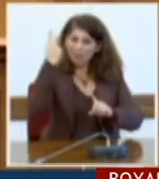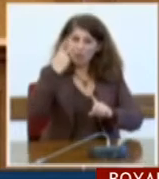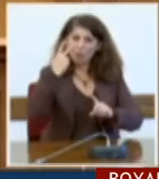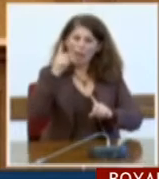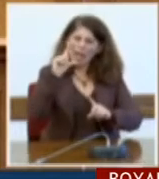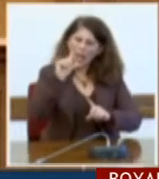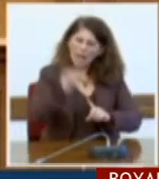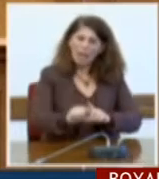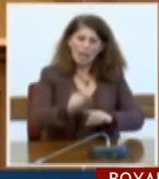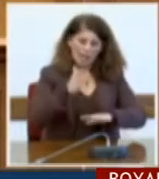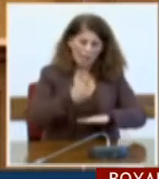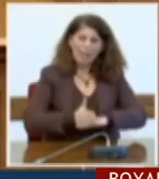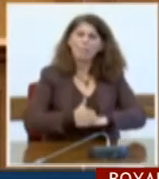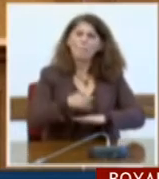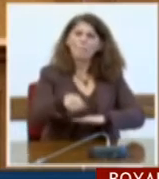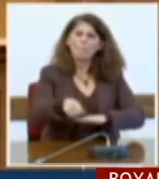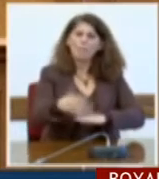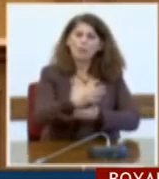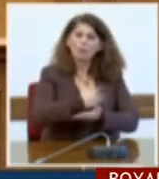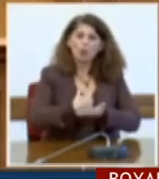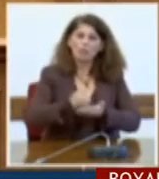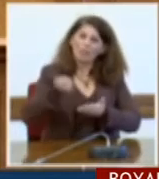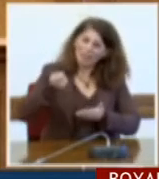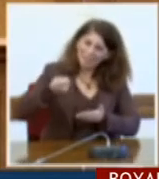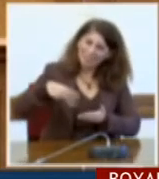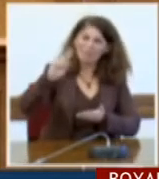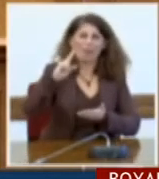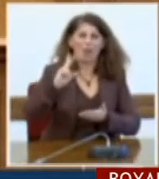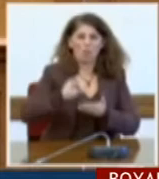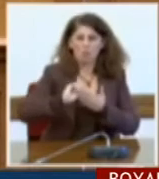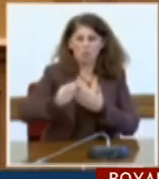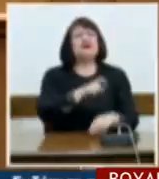ελάχιστου εγγυημένου εισόδημα διπλάσιο ποσό από αυτό το οποίο θα